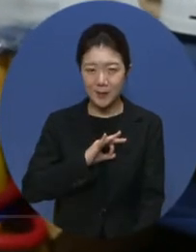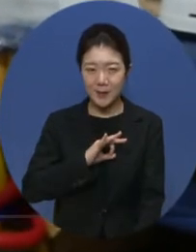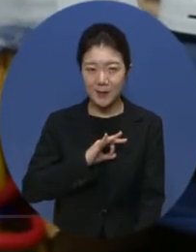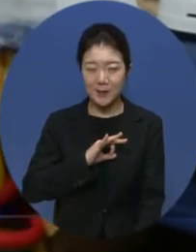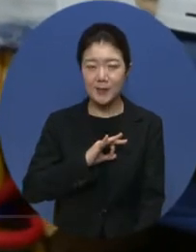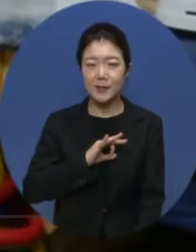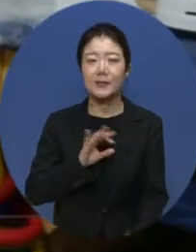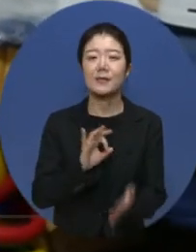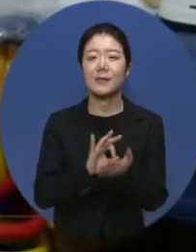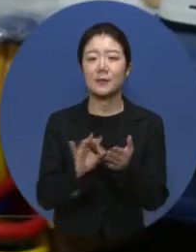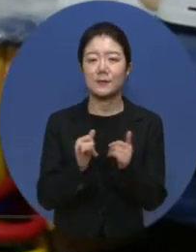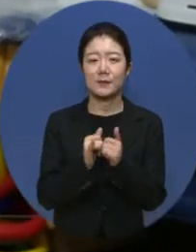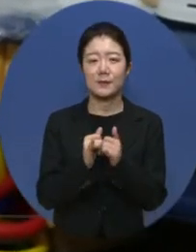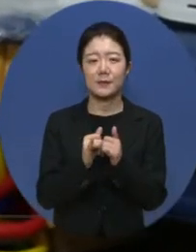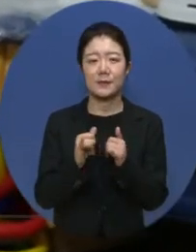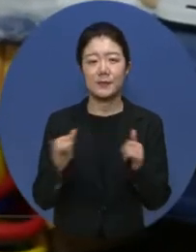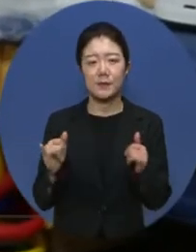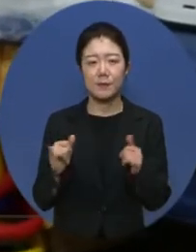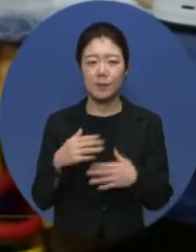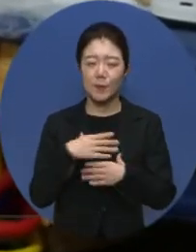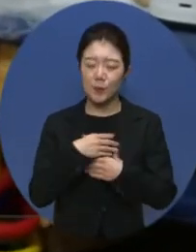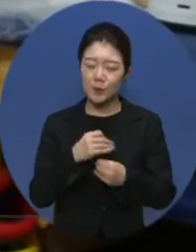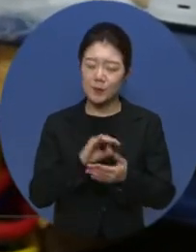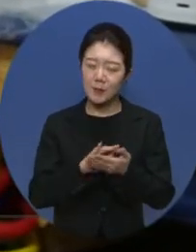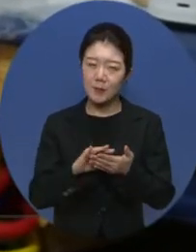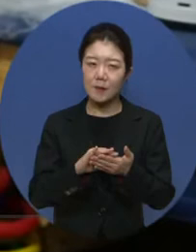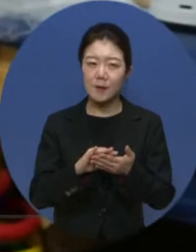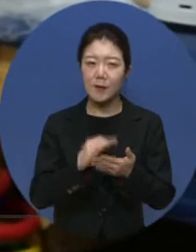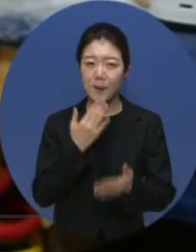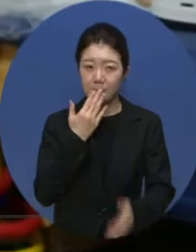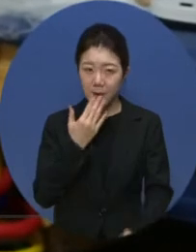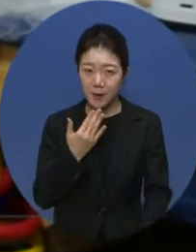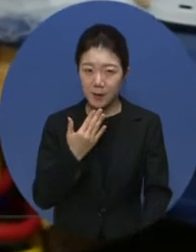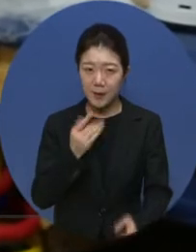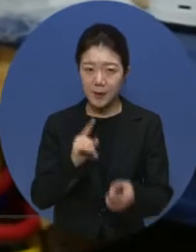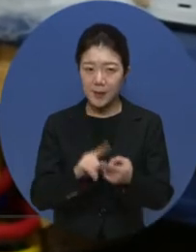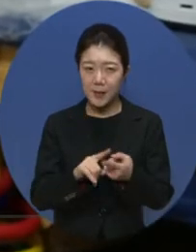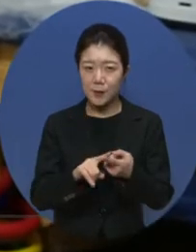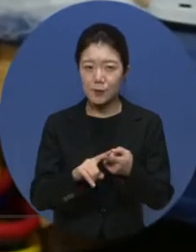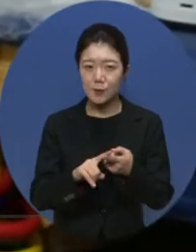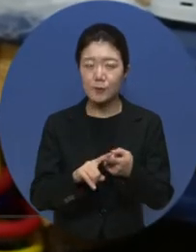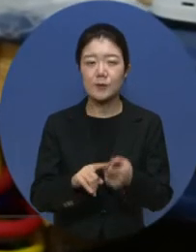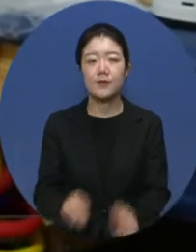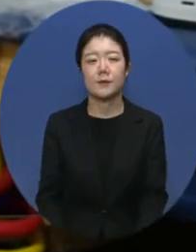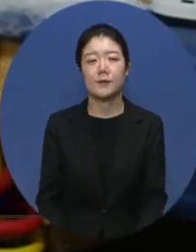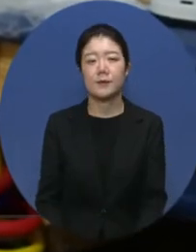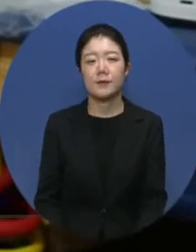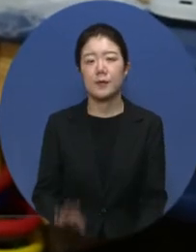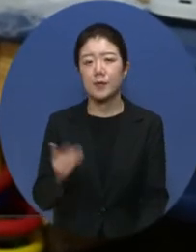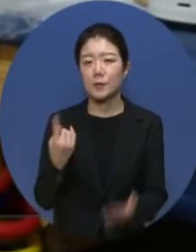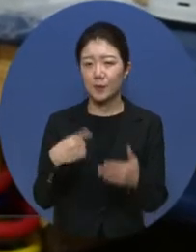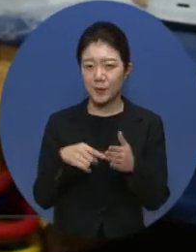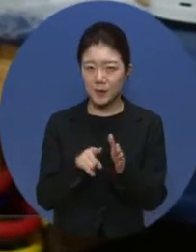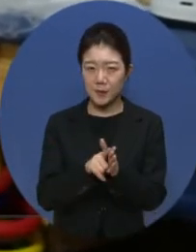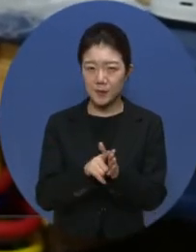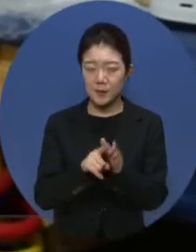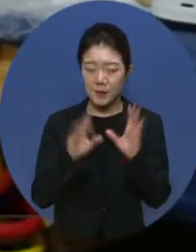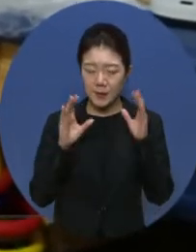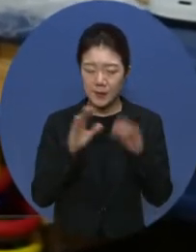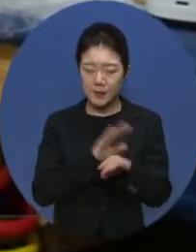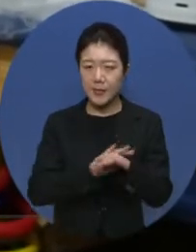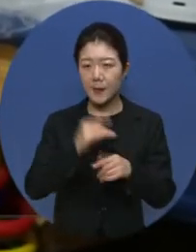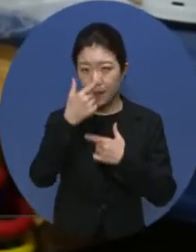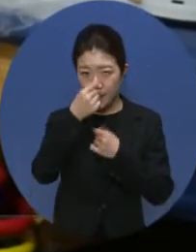효과와 그다음에 이제 사용하시는 분들이 이제 편안하게 사용하실 수 있는지 그런 부분들이고 그렇게 되려고 하면은 아이한테 딱